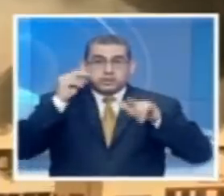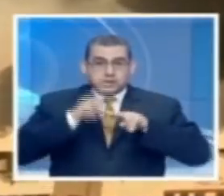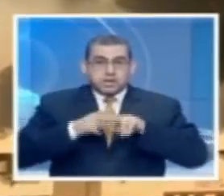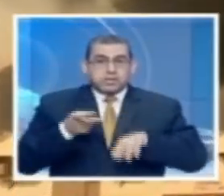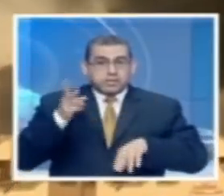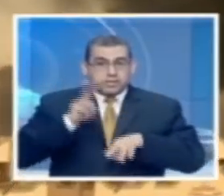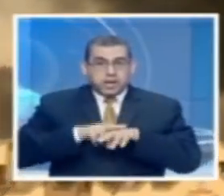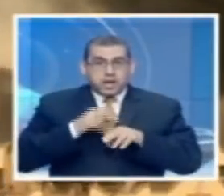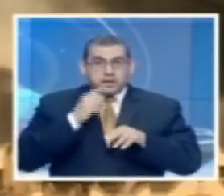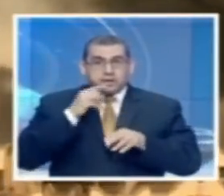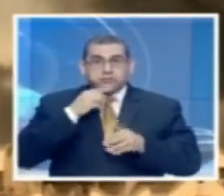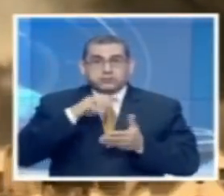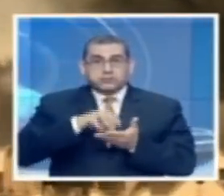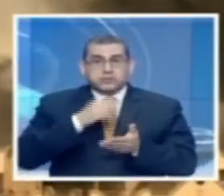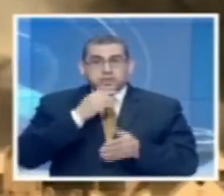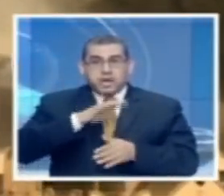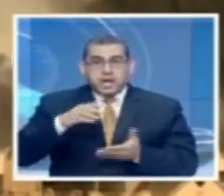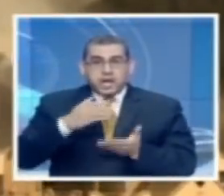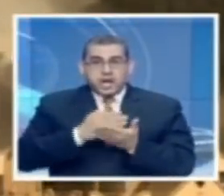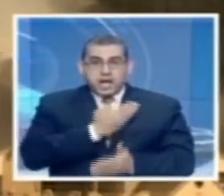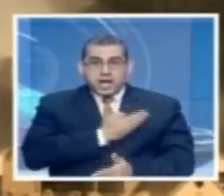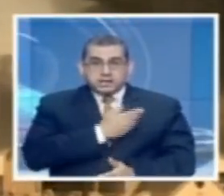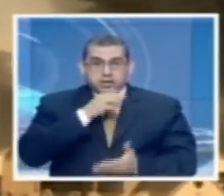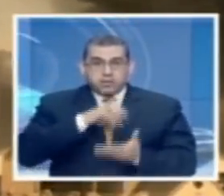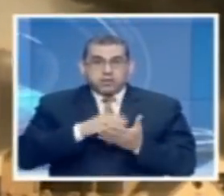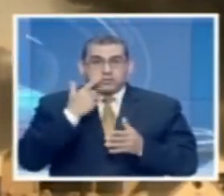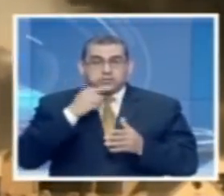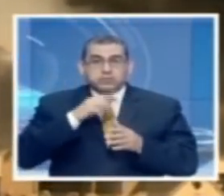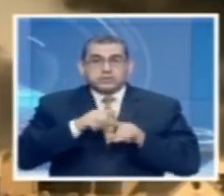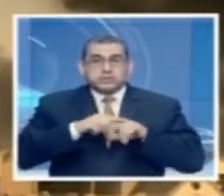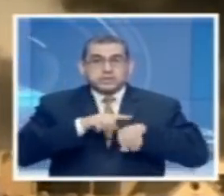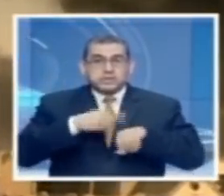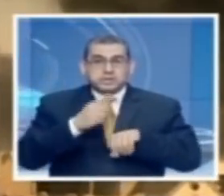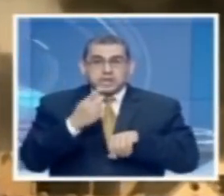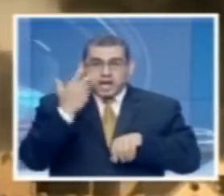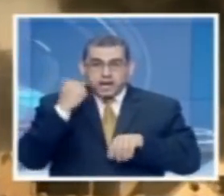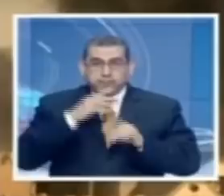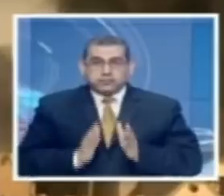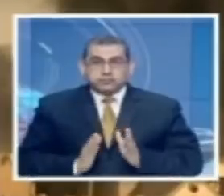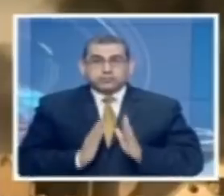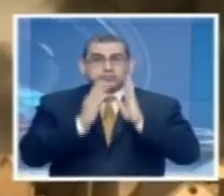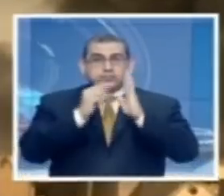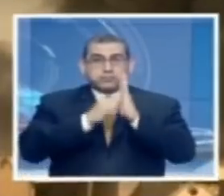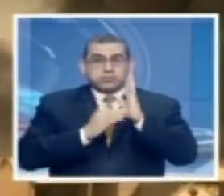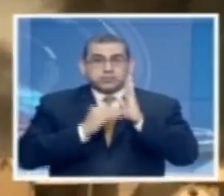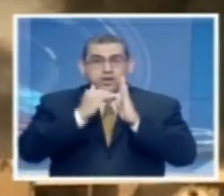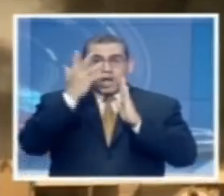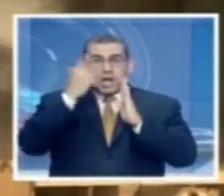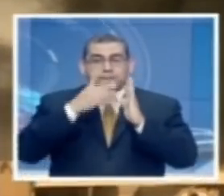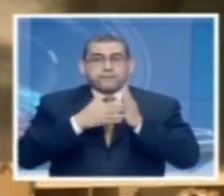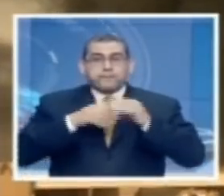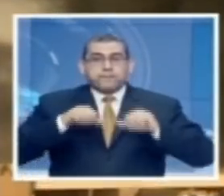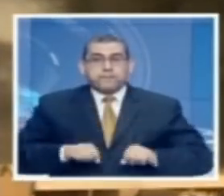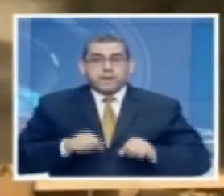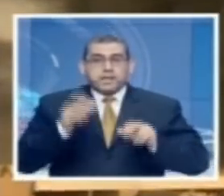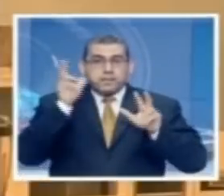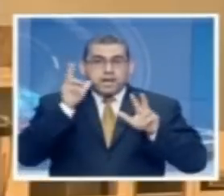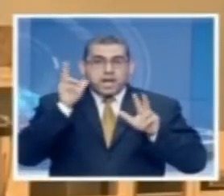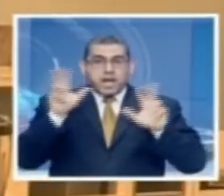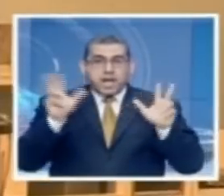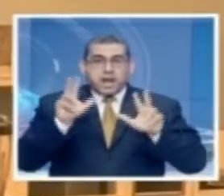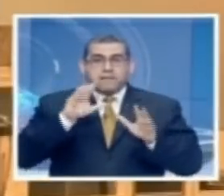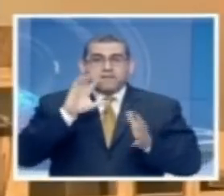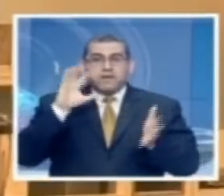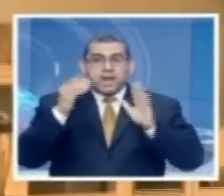الإسرائيلي القطاع الساحلي لغزة بعد ساعات من تدمير برج بوسط مدينة غزة يضم العديد من مقرات وسائل